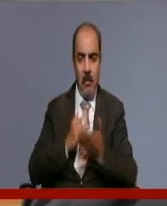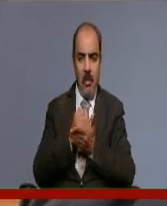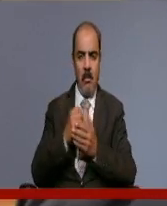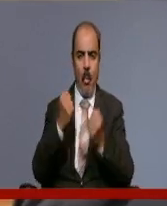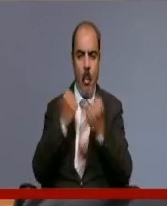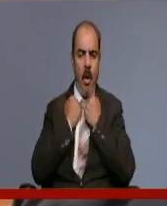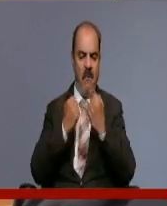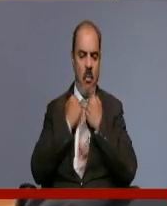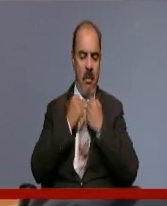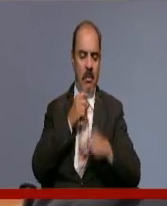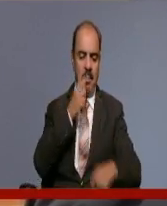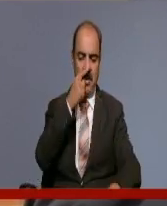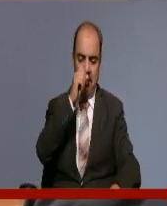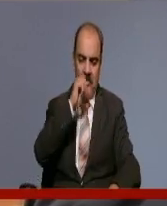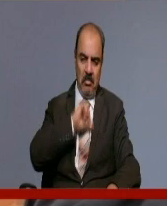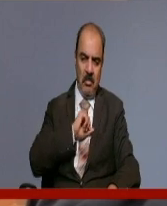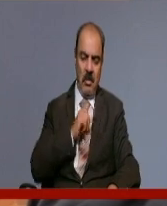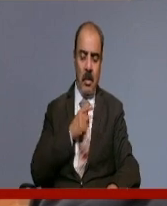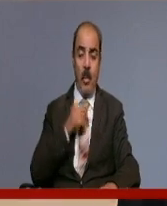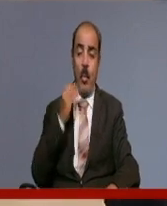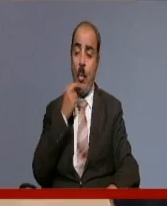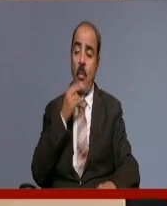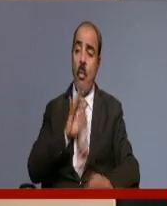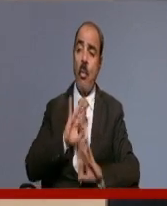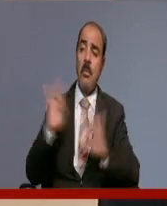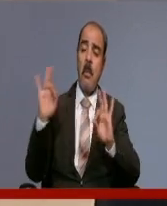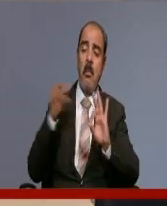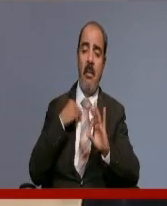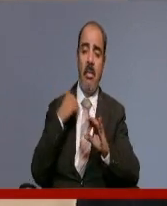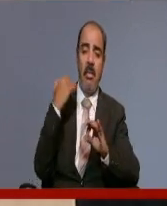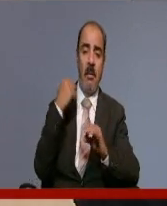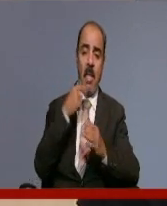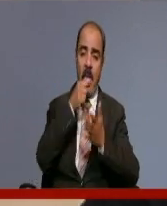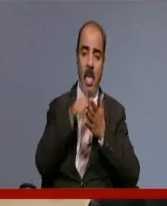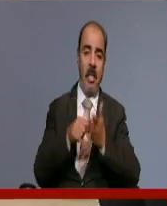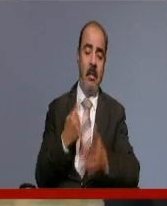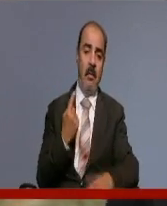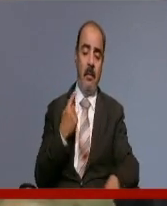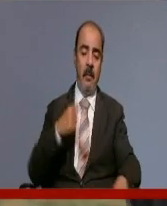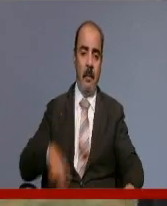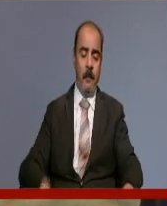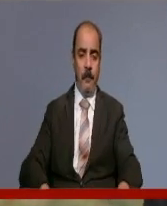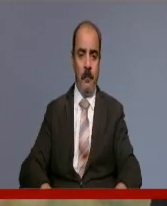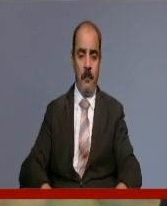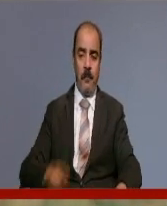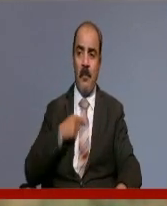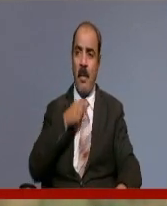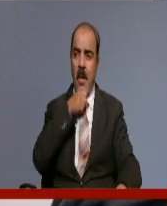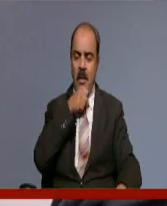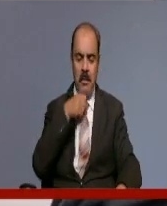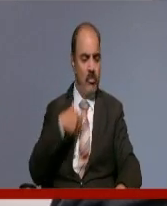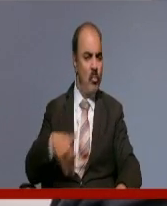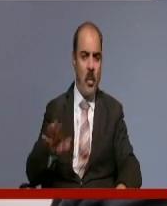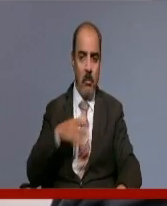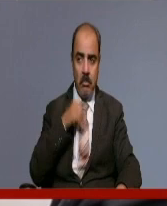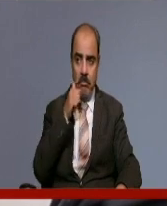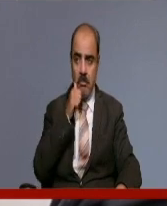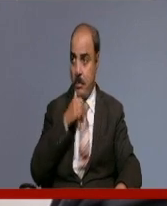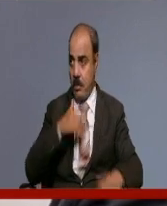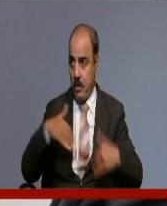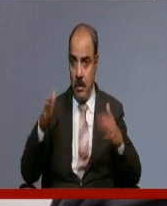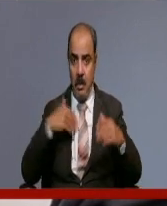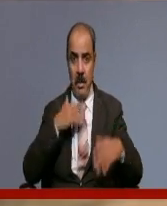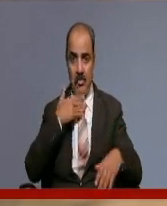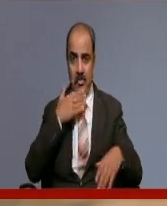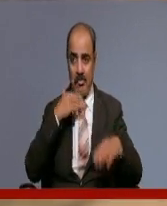المدرسه علم الصبيان وما رضيش يعلم البنات يقول لك بعد ما شابه ده